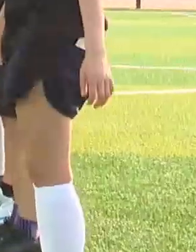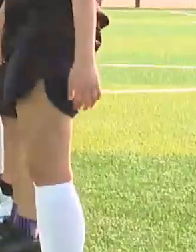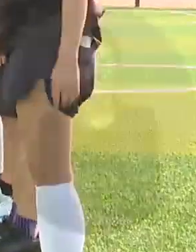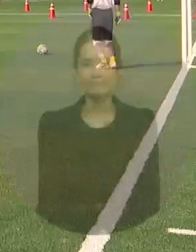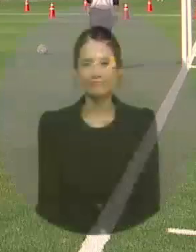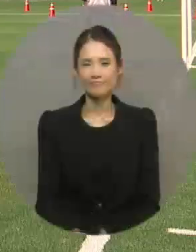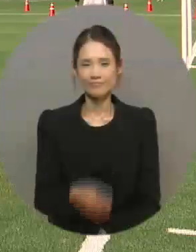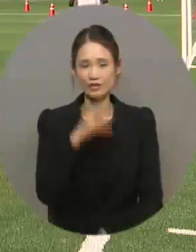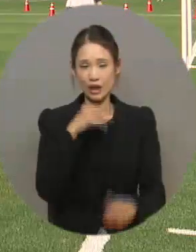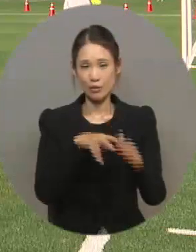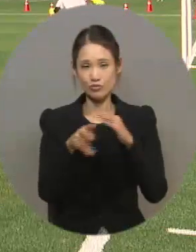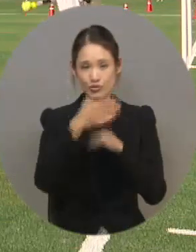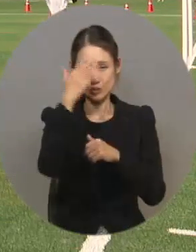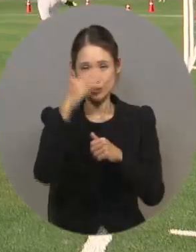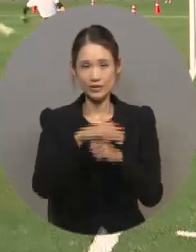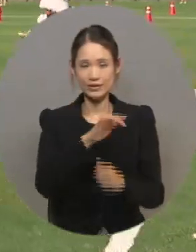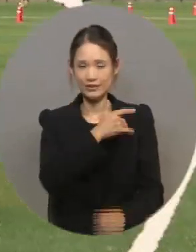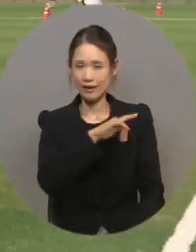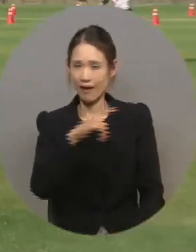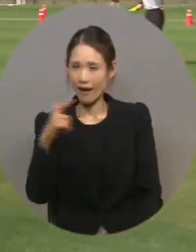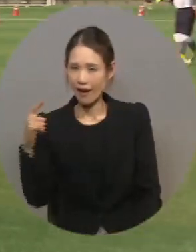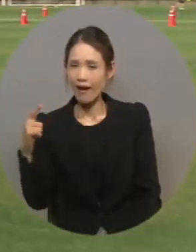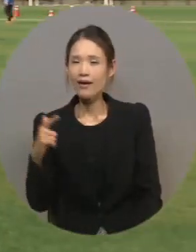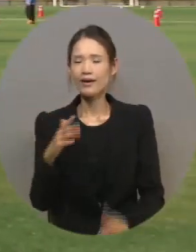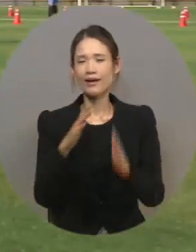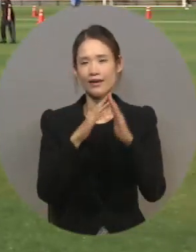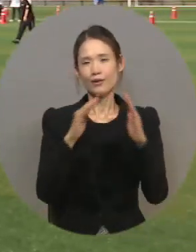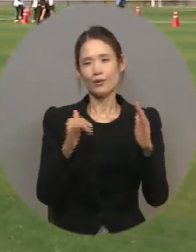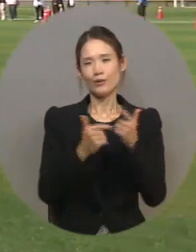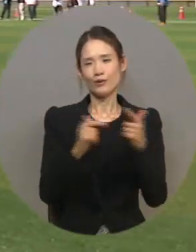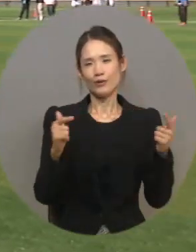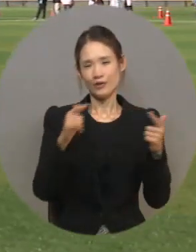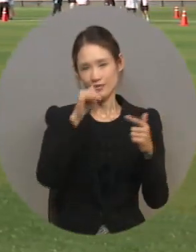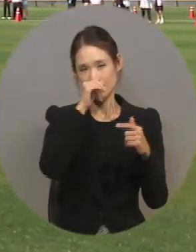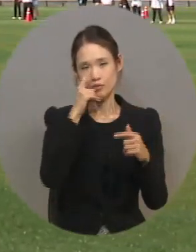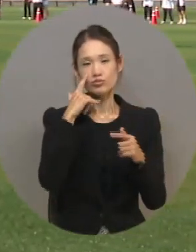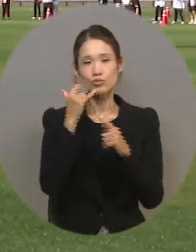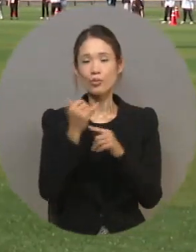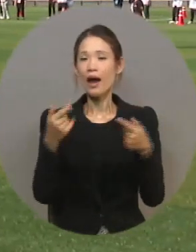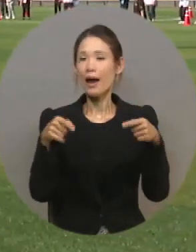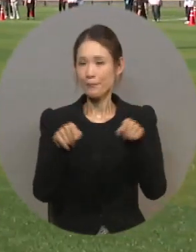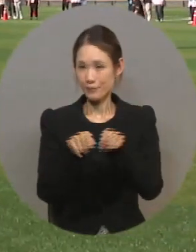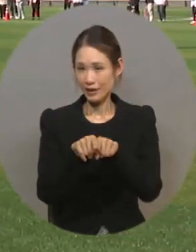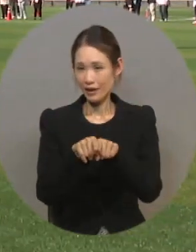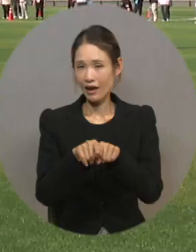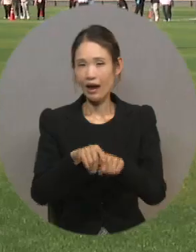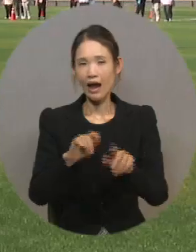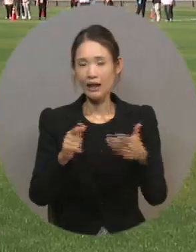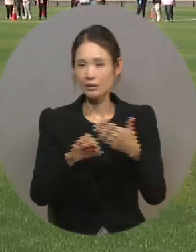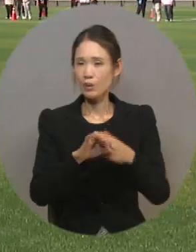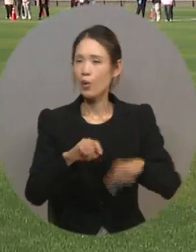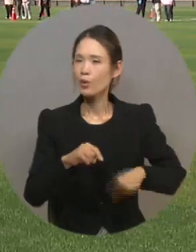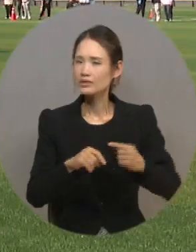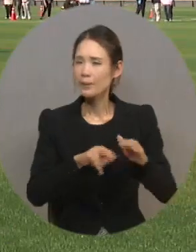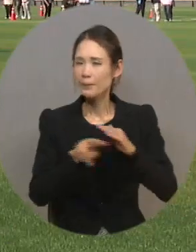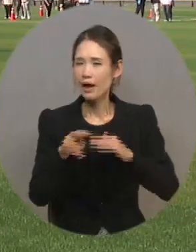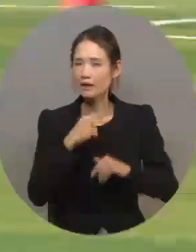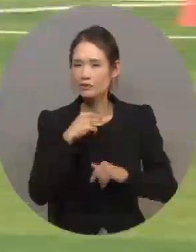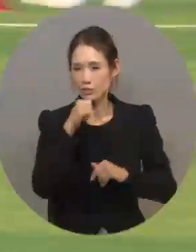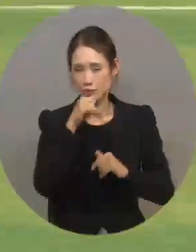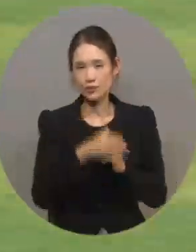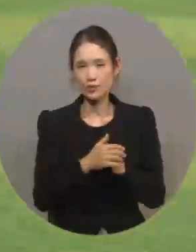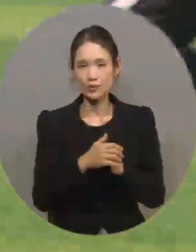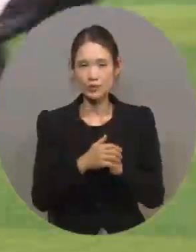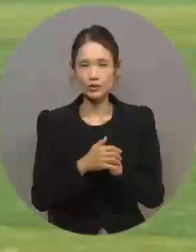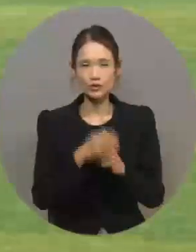탈북 청소년들은 다양한 배경을 가지고 있습니다. 부모와 함께 탈북하거나 혼자 탈북한 경우도 있고, 중국이나